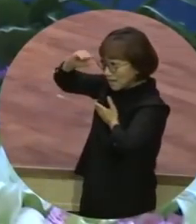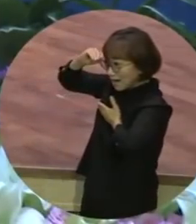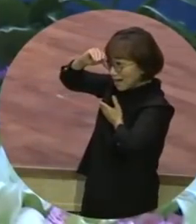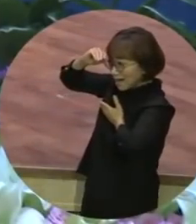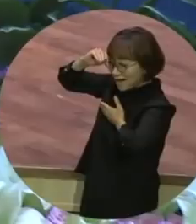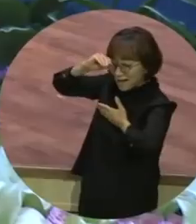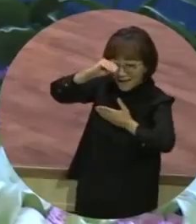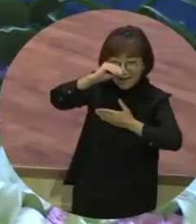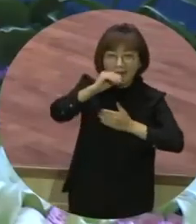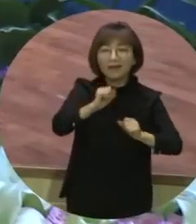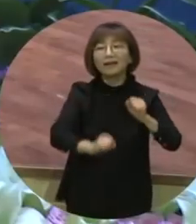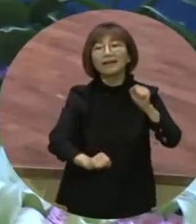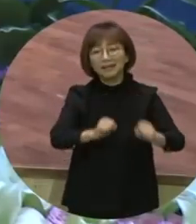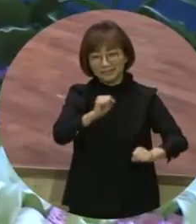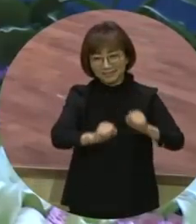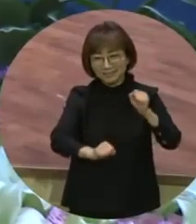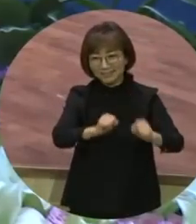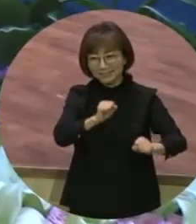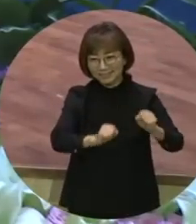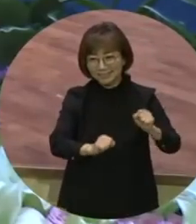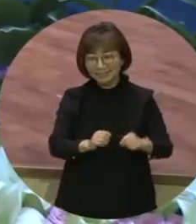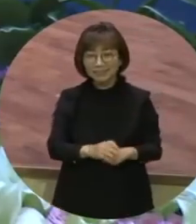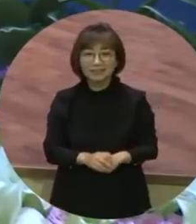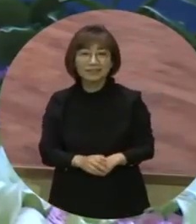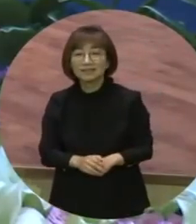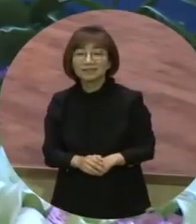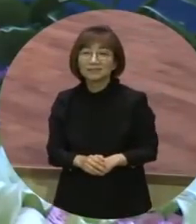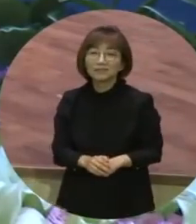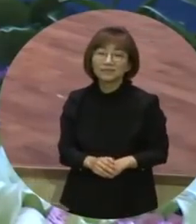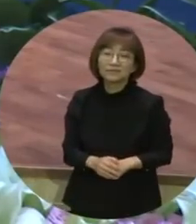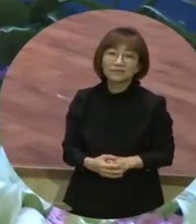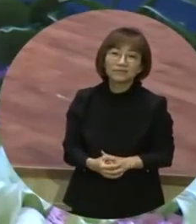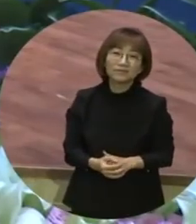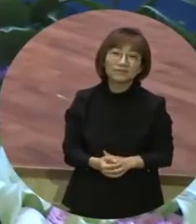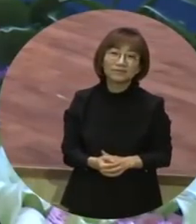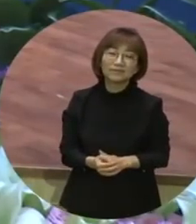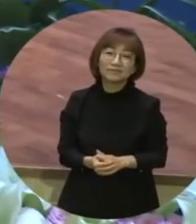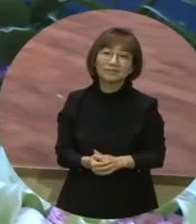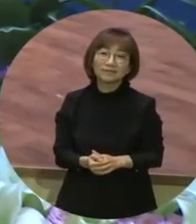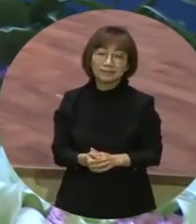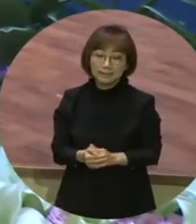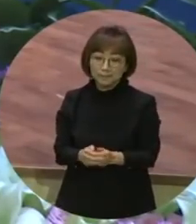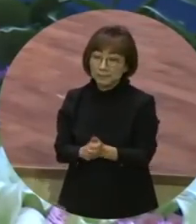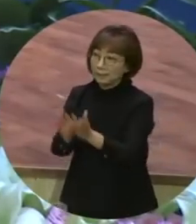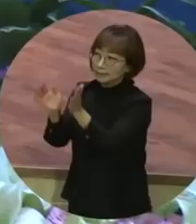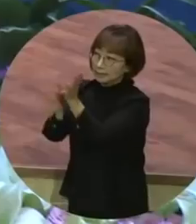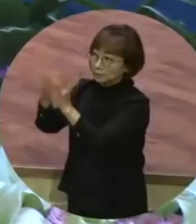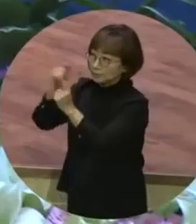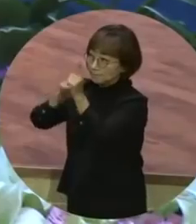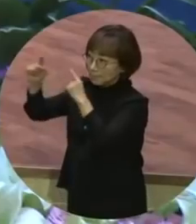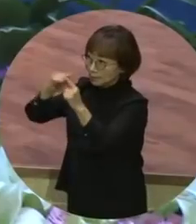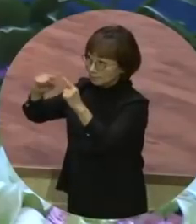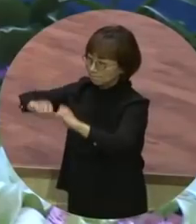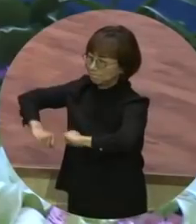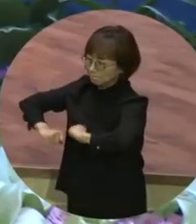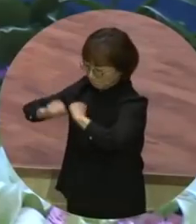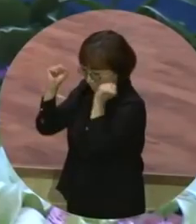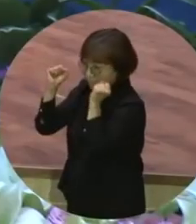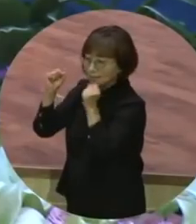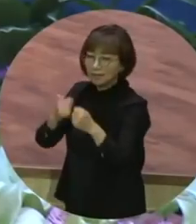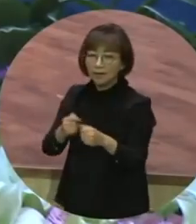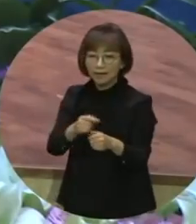품은, 자, 예수님이 행하시고 말씀하신 대로 우리의 체질을 바꿔 가는 것이